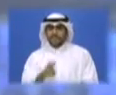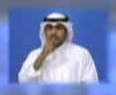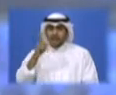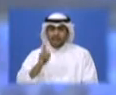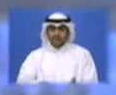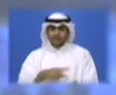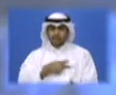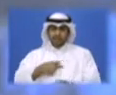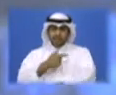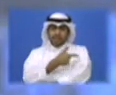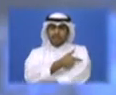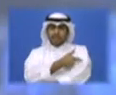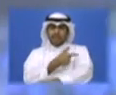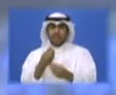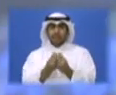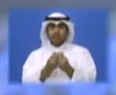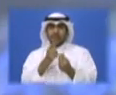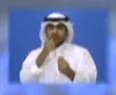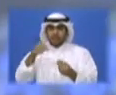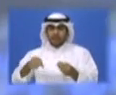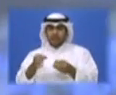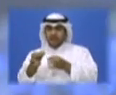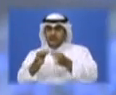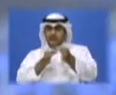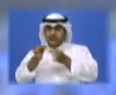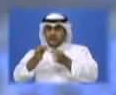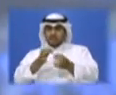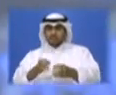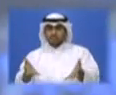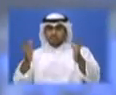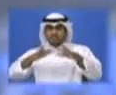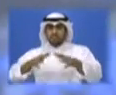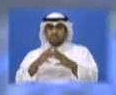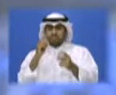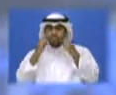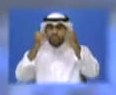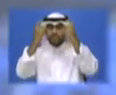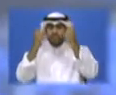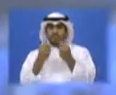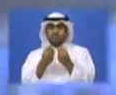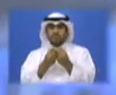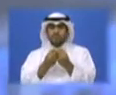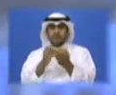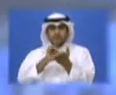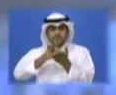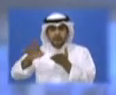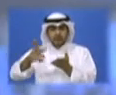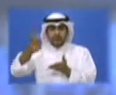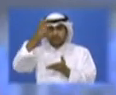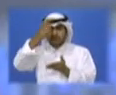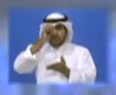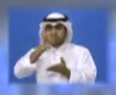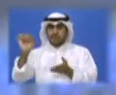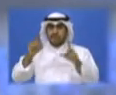أكدت وزارة الصحة على وضعها خطة شاملة متكاملة للتصدي لفيروس إيبولا من خلال برامج واستراتيجيات